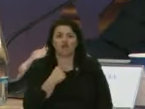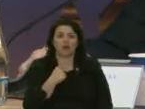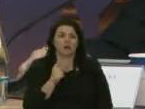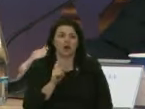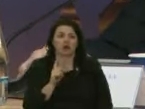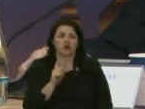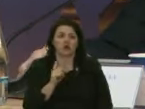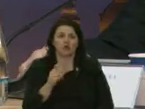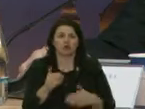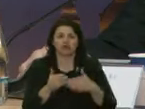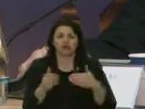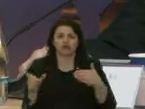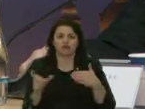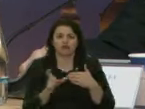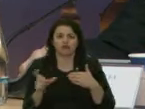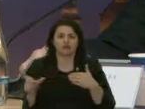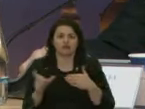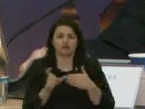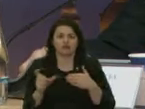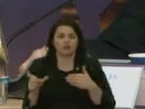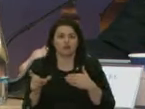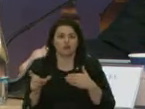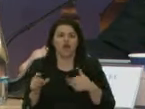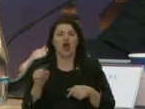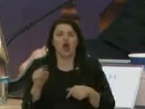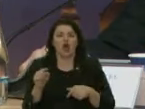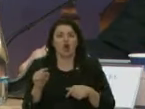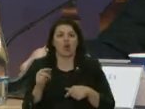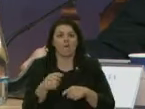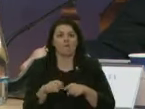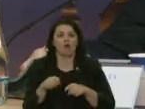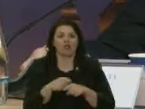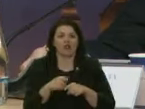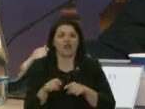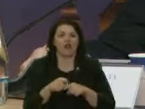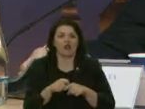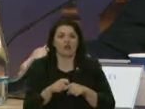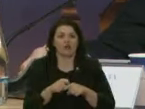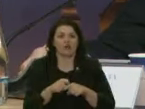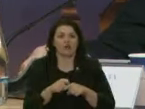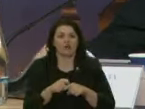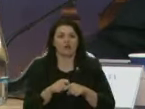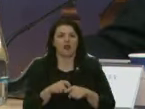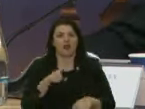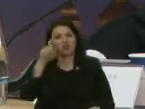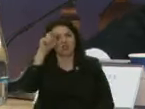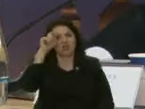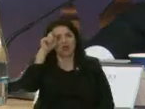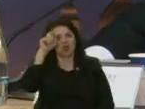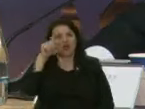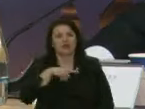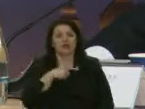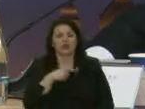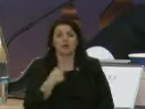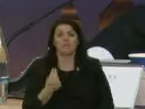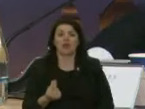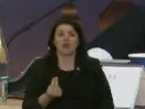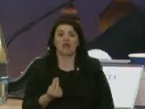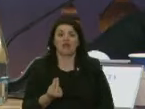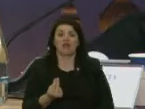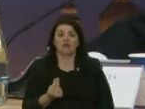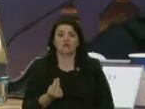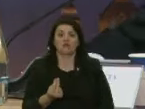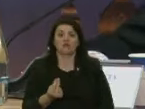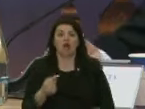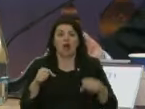în 15 decembrie când e data limită de primire a banilor. Acolo este modificarea, să înțelegeți de bază. Și cred că este, repet, benefică, dar până la urmă cineva o să